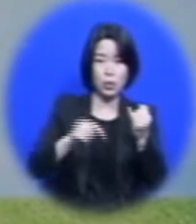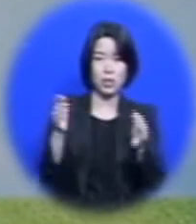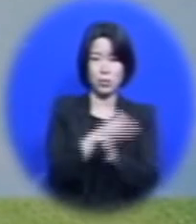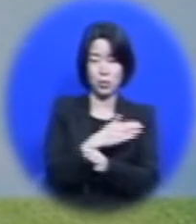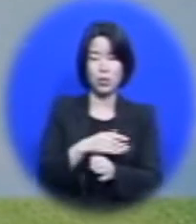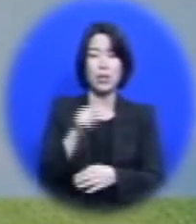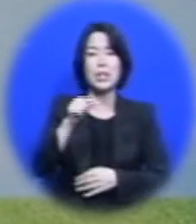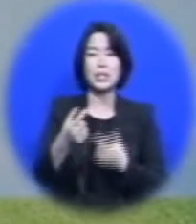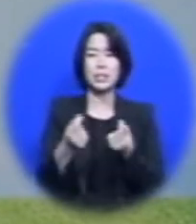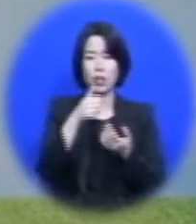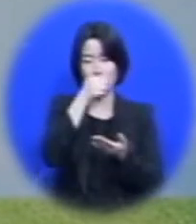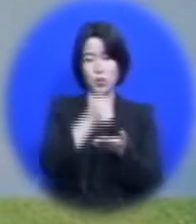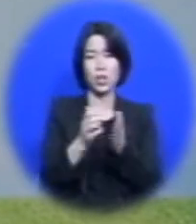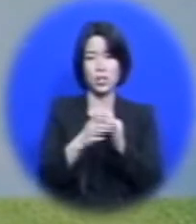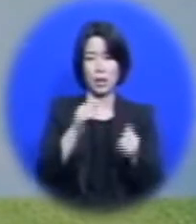죄인이었습니다.